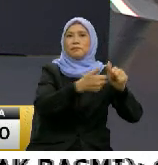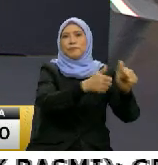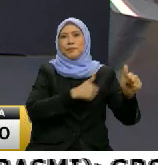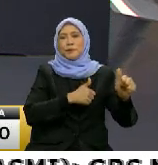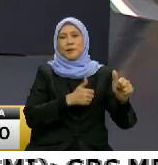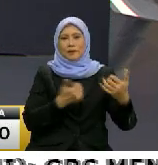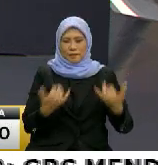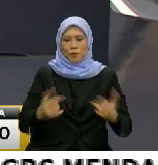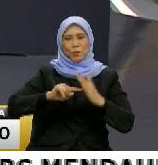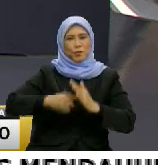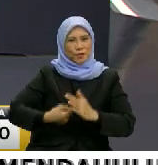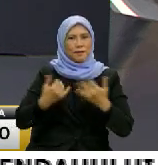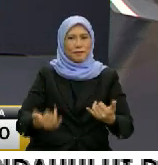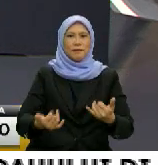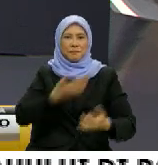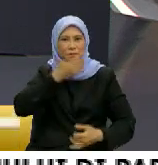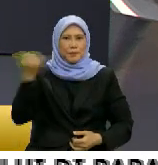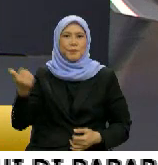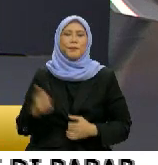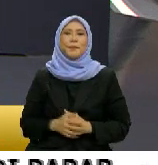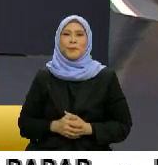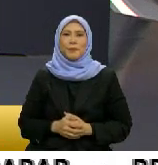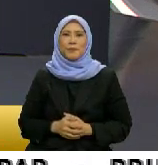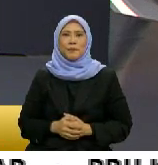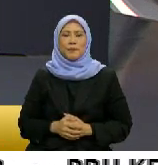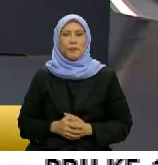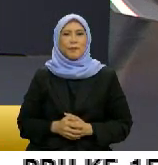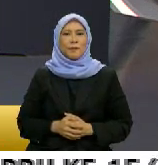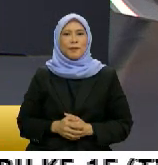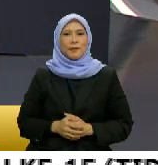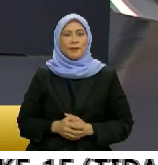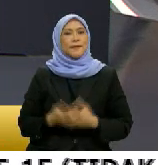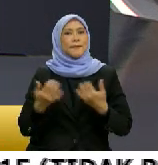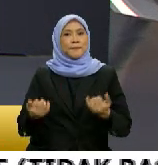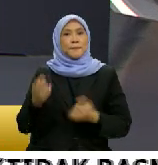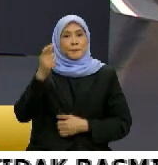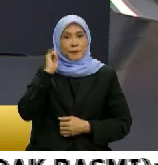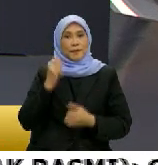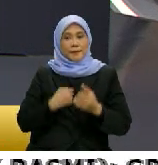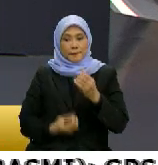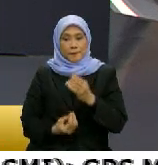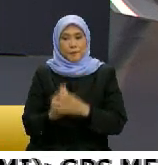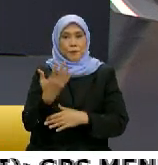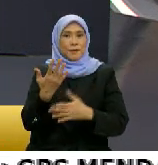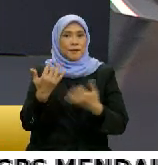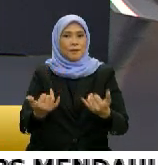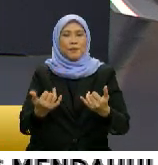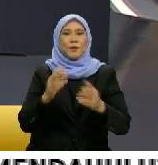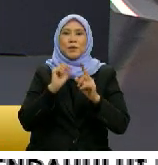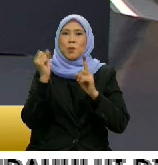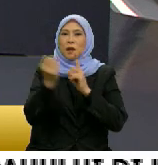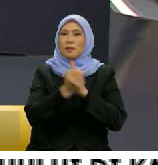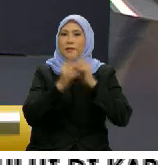mahu bermula daripada sekarang. Prof, kalau boleh saya perdalamkan sedikit persoalan ini. Ya, kerana saya bangkitkan di awal tadi tentang suasana yang agak